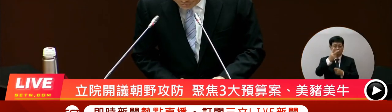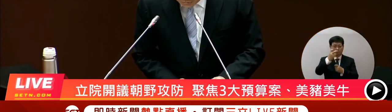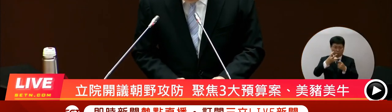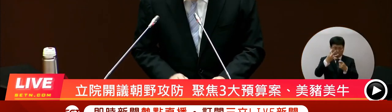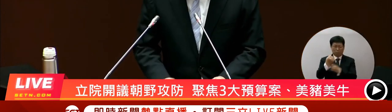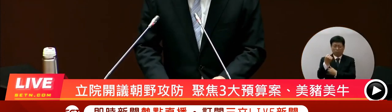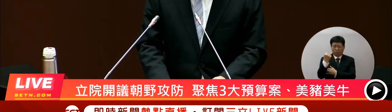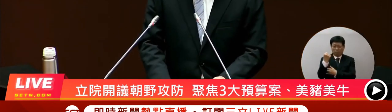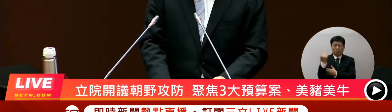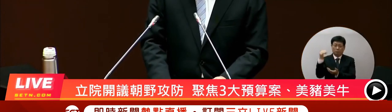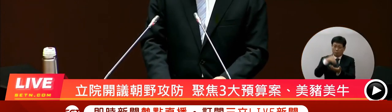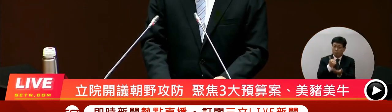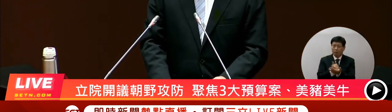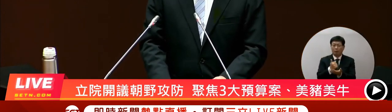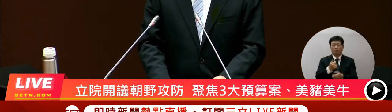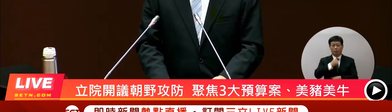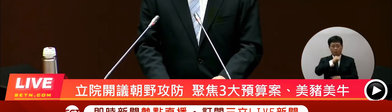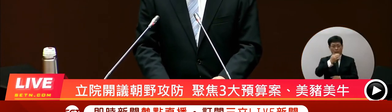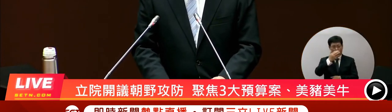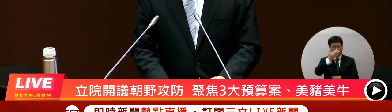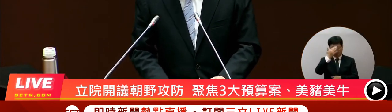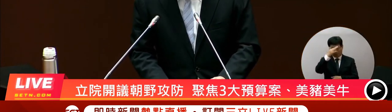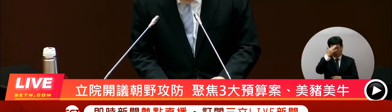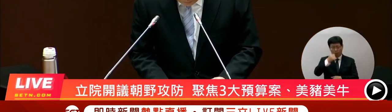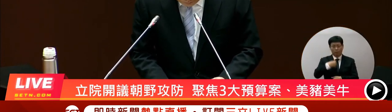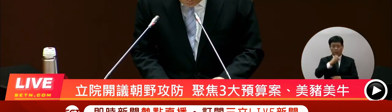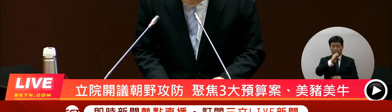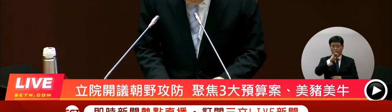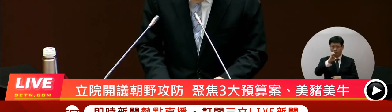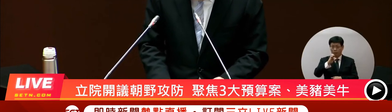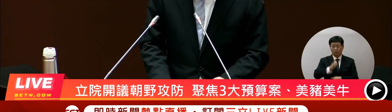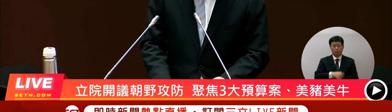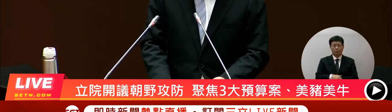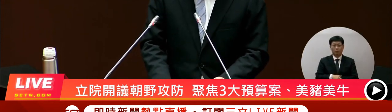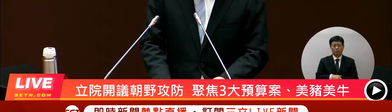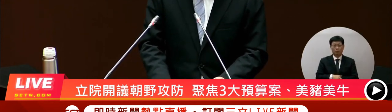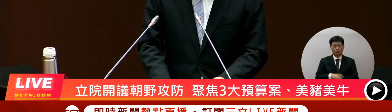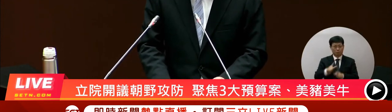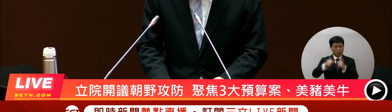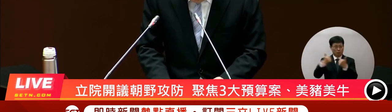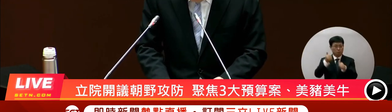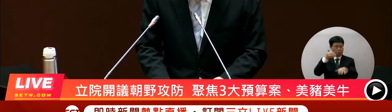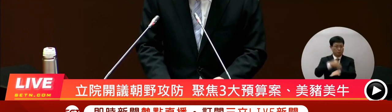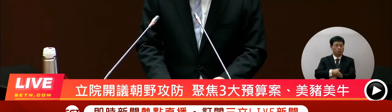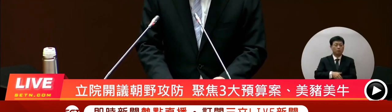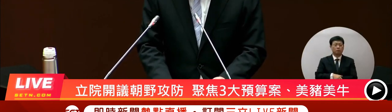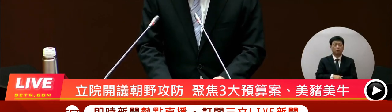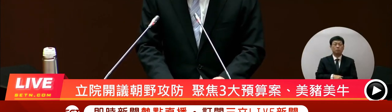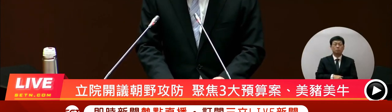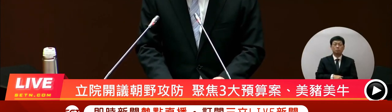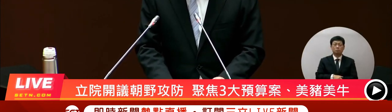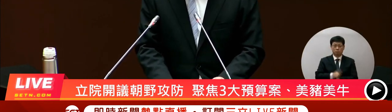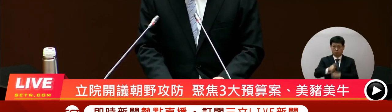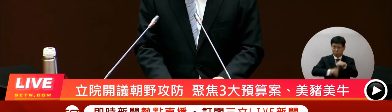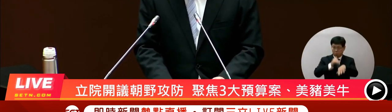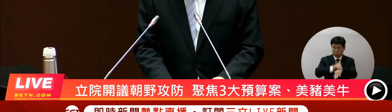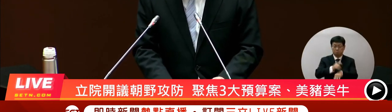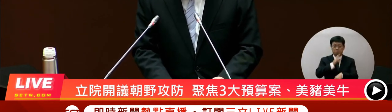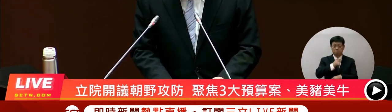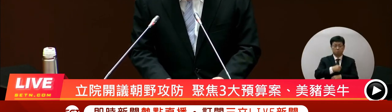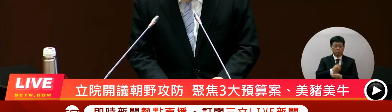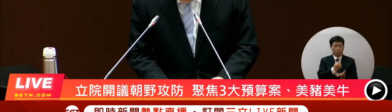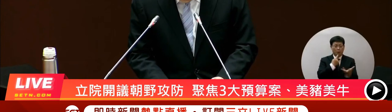力，台湾终于获得 OIE 大会通过，成功脱离